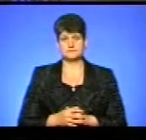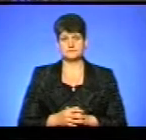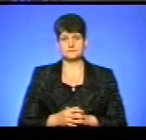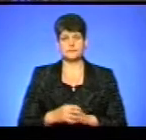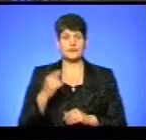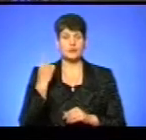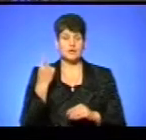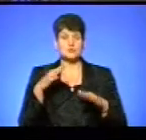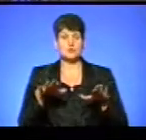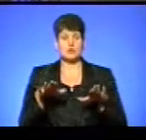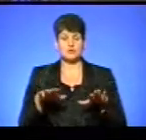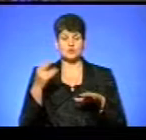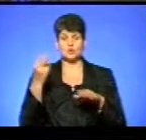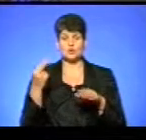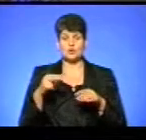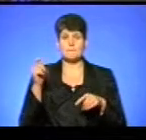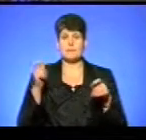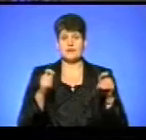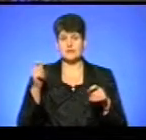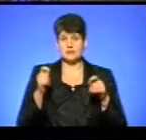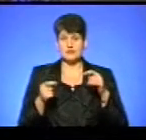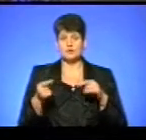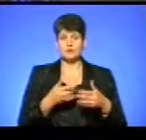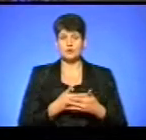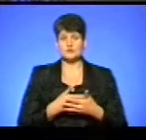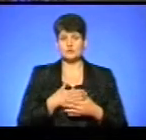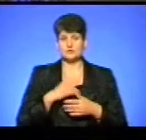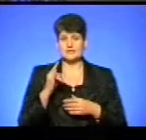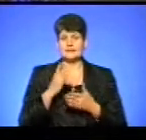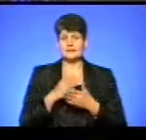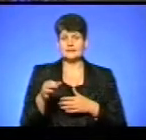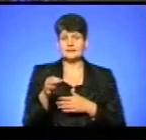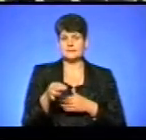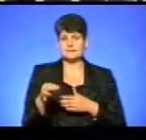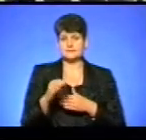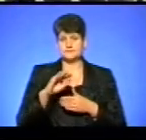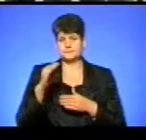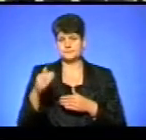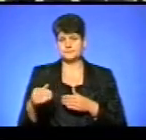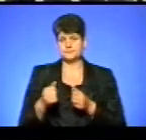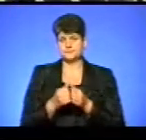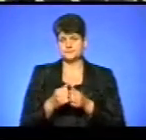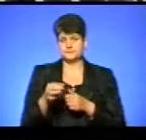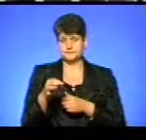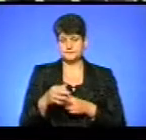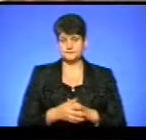Однією з локацій художнього пленеру «Тернопіль. Колиска мого дитинства» є набережна Тернопільського Ставу.